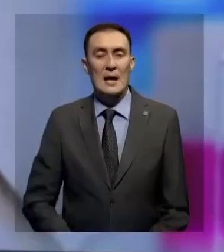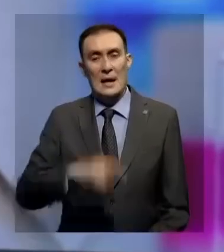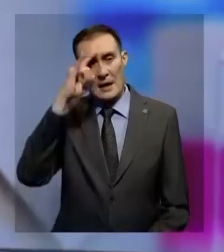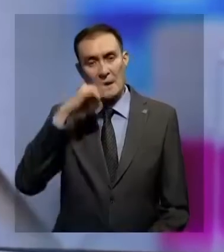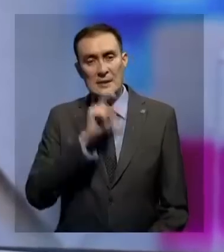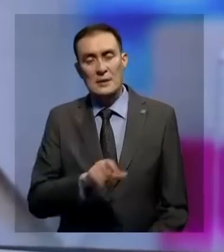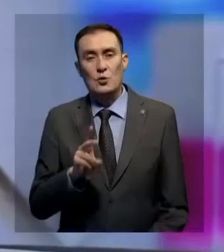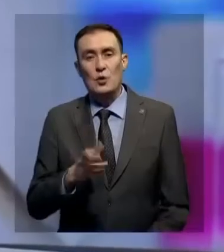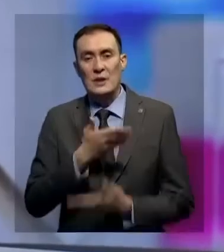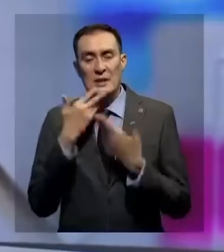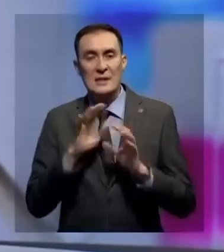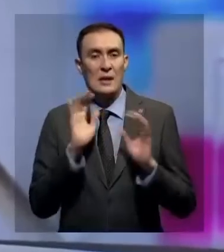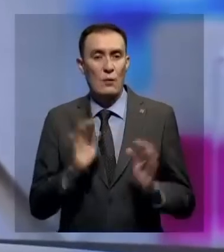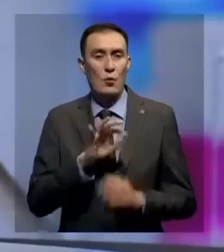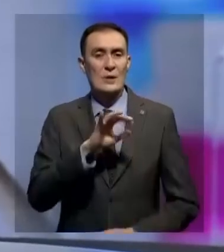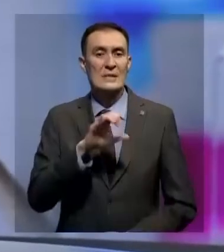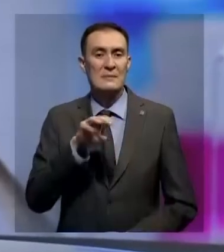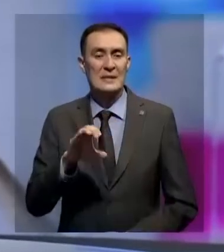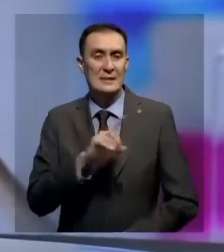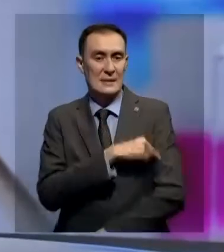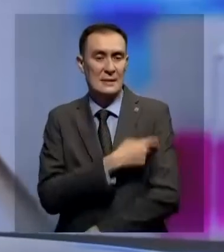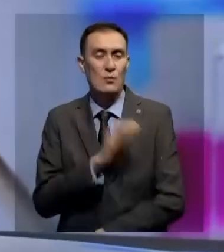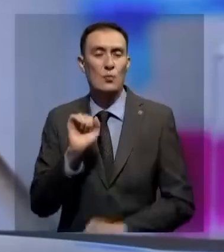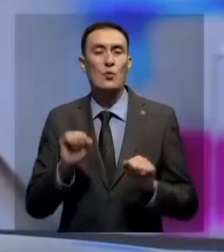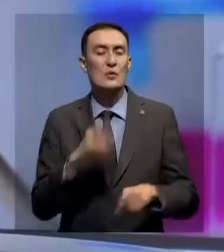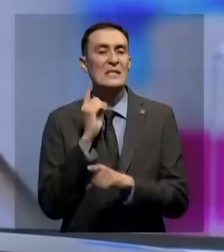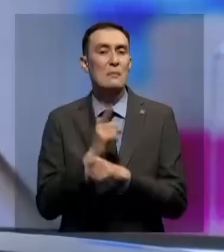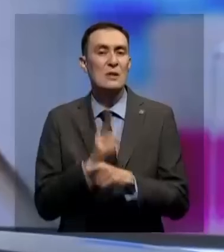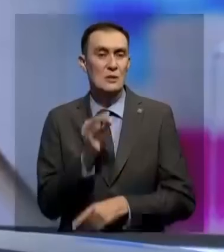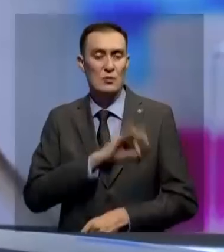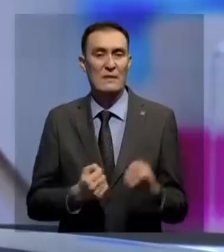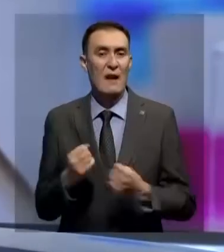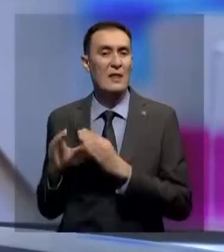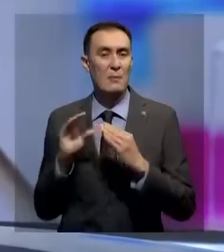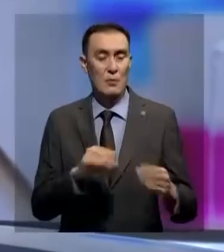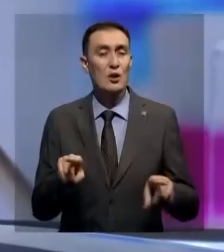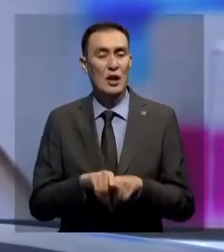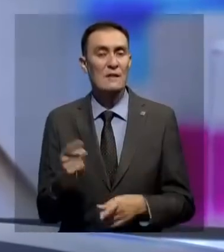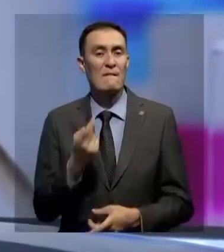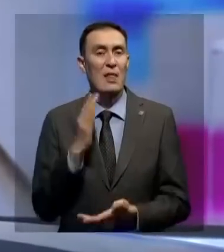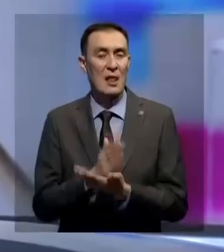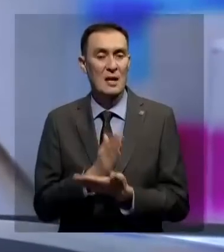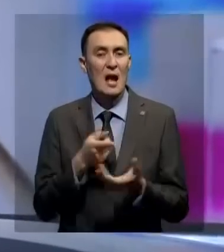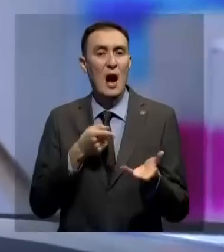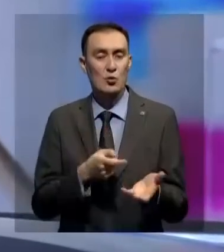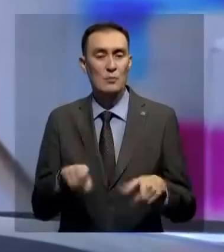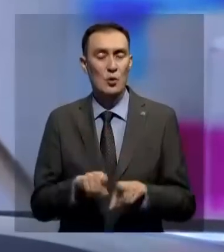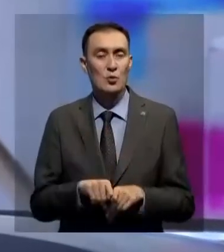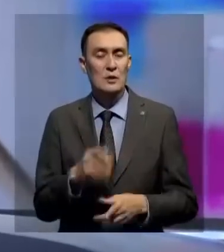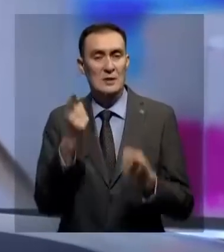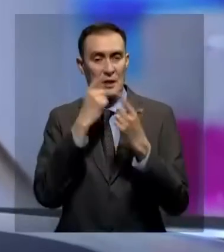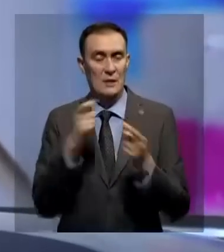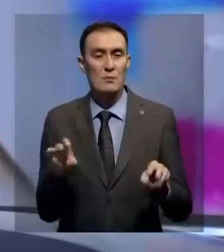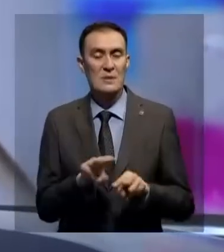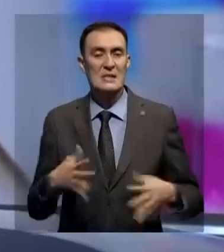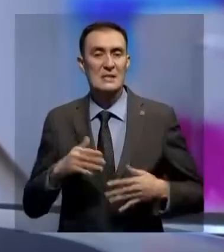Казахстанцам, не застрахованным в системе ОСМС, могут запретить водить автомобили и владеть оружием. Такую инициативу озвучила